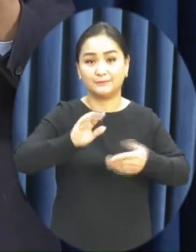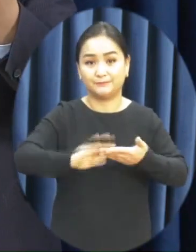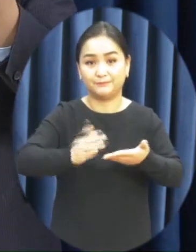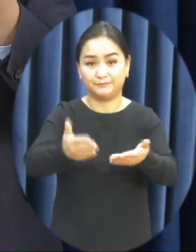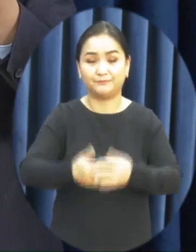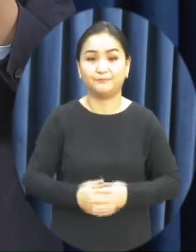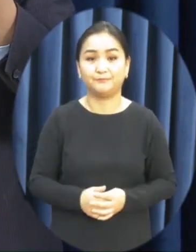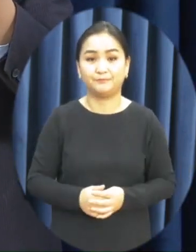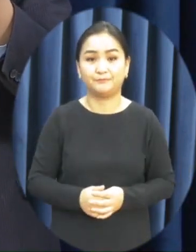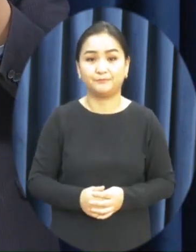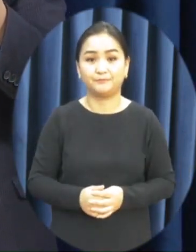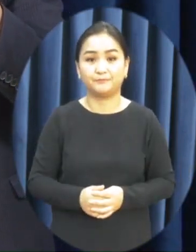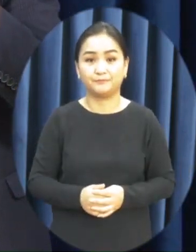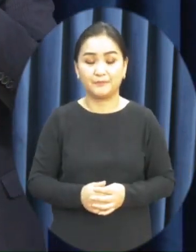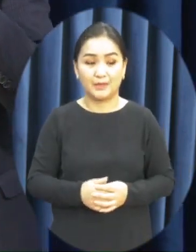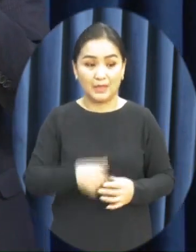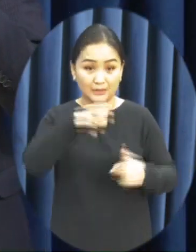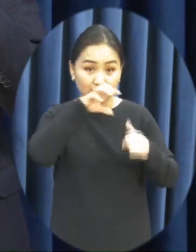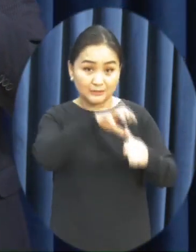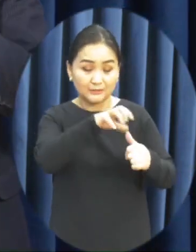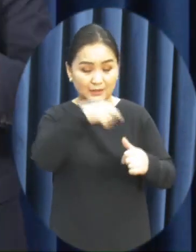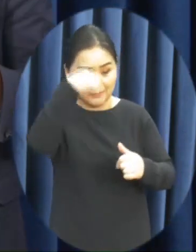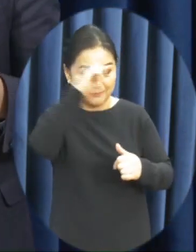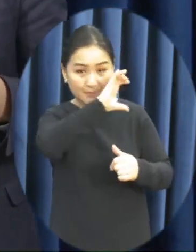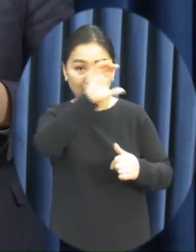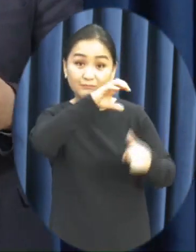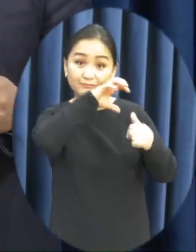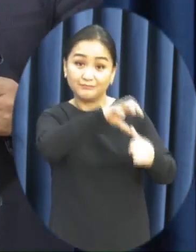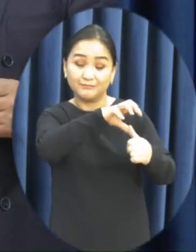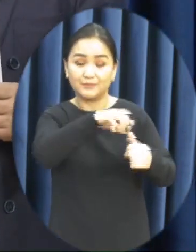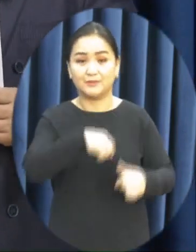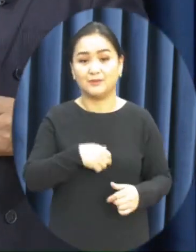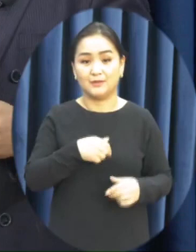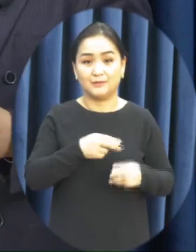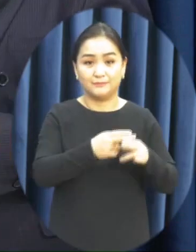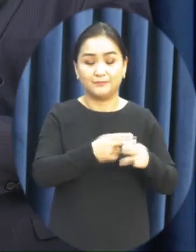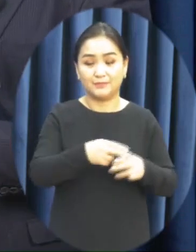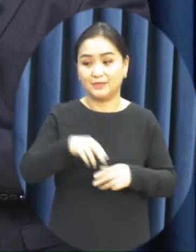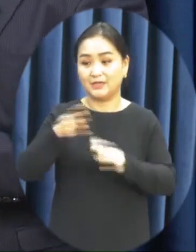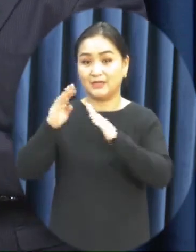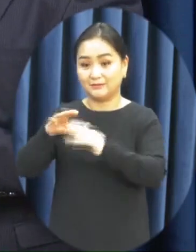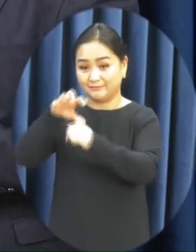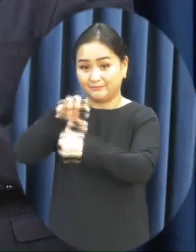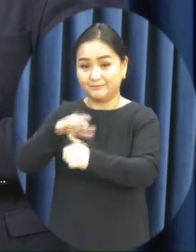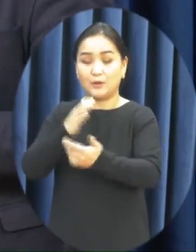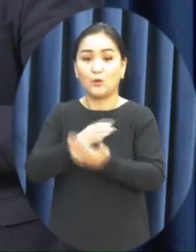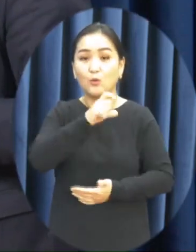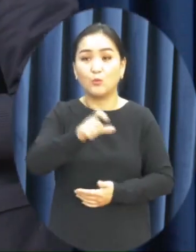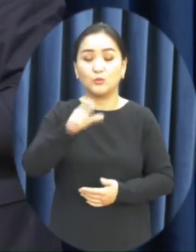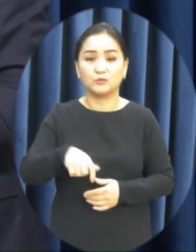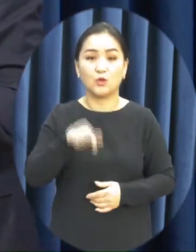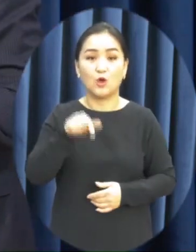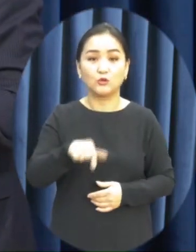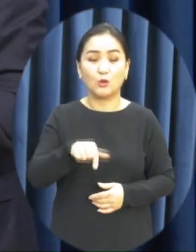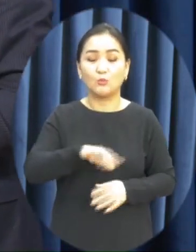མའི དདག གངས